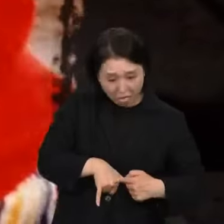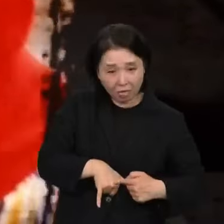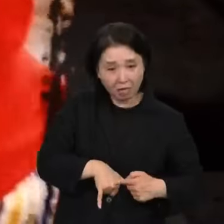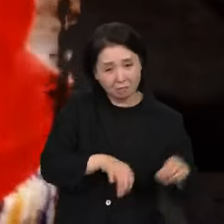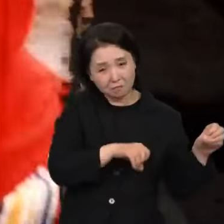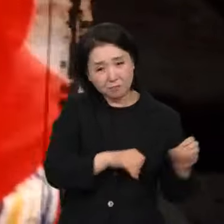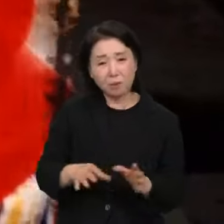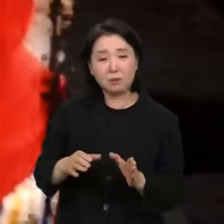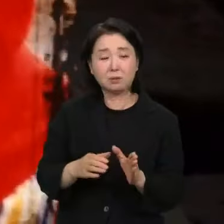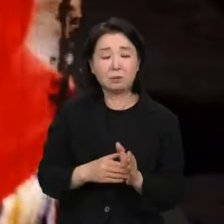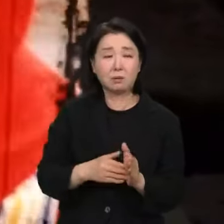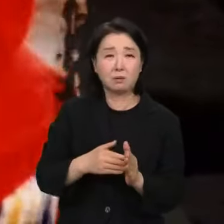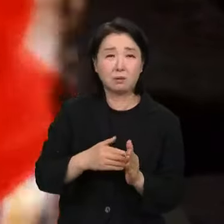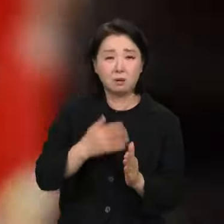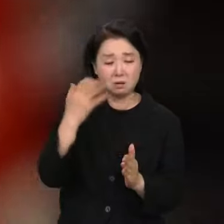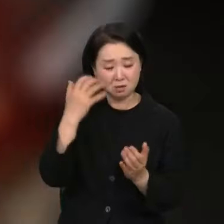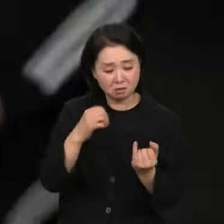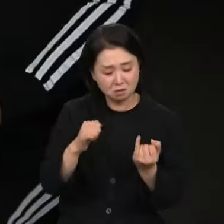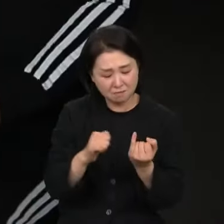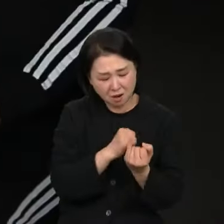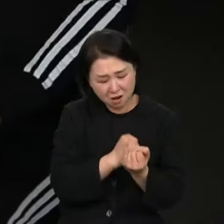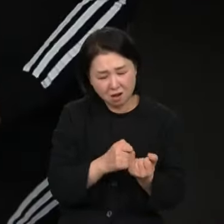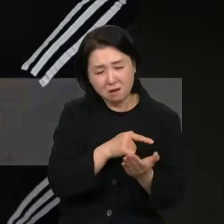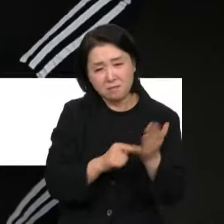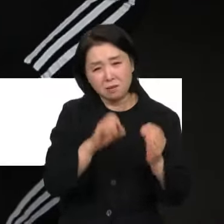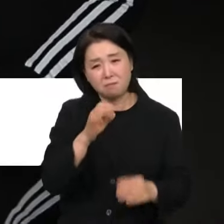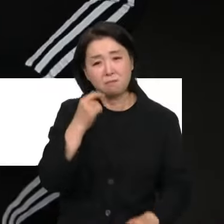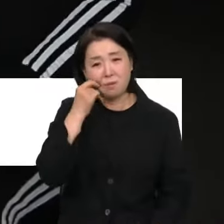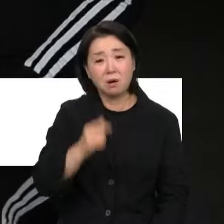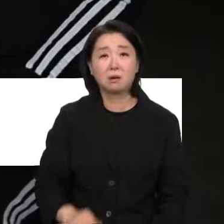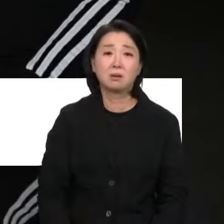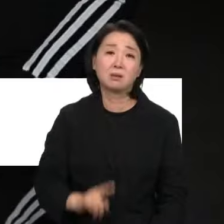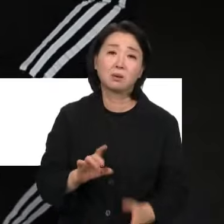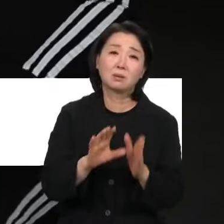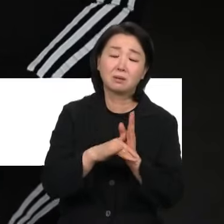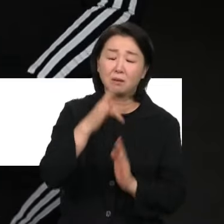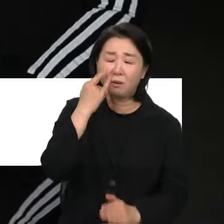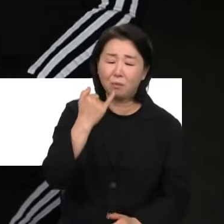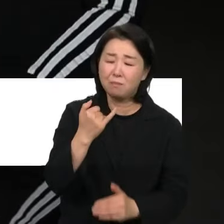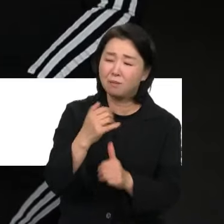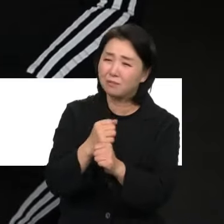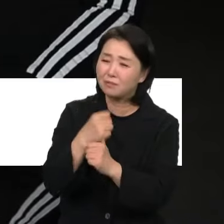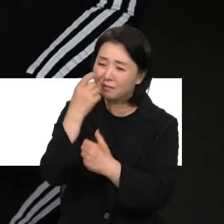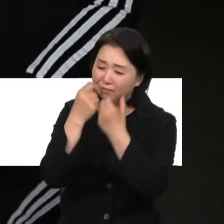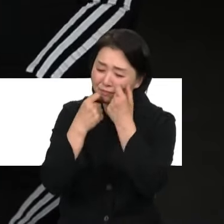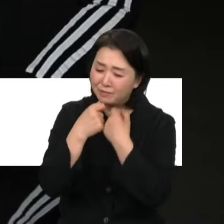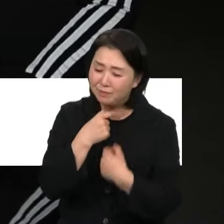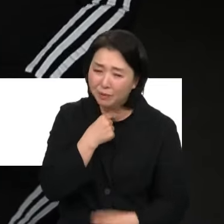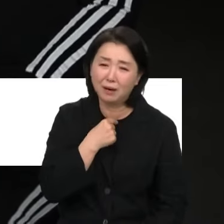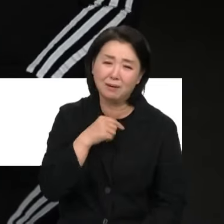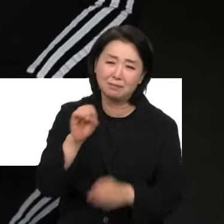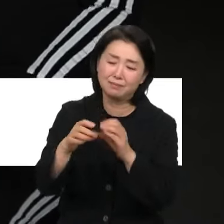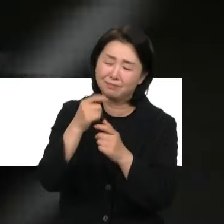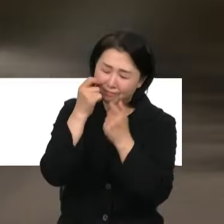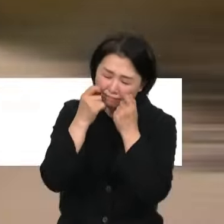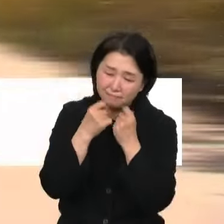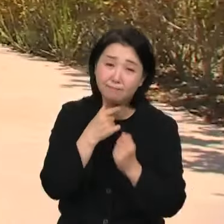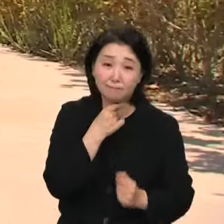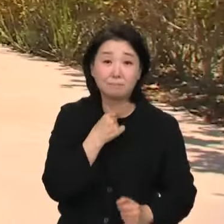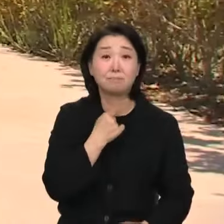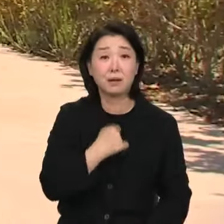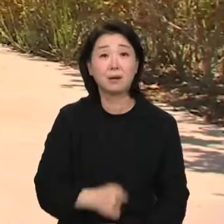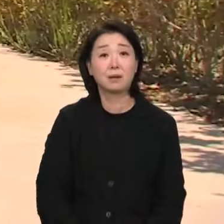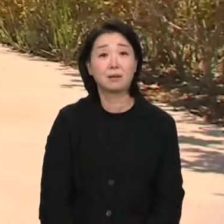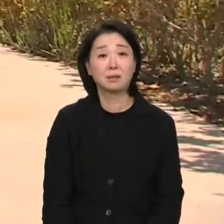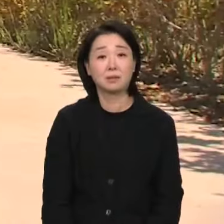피해는 차마 말도 못 꺼냈습니다. 어떤 때는 엄마를 붙들고 막 울고 싶었어. 그런 얘기를 하면서 울고 싶었어.